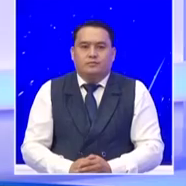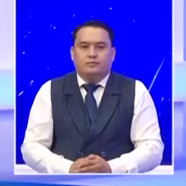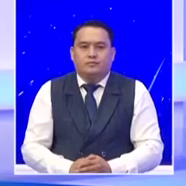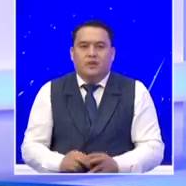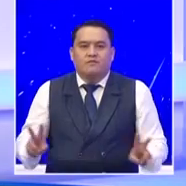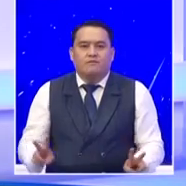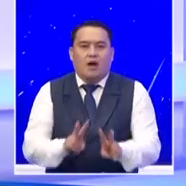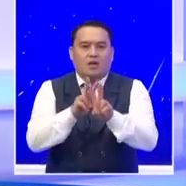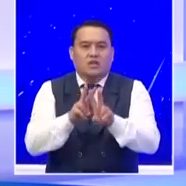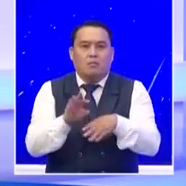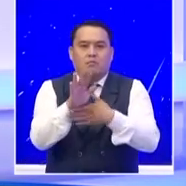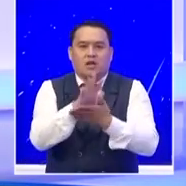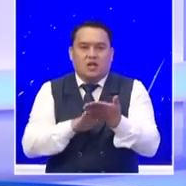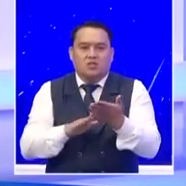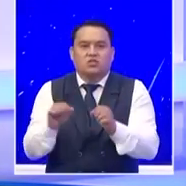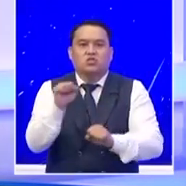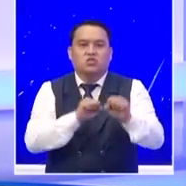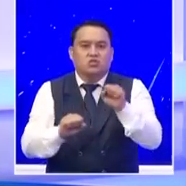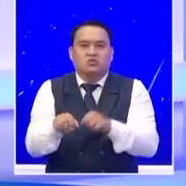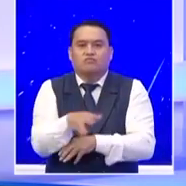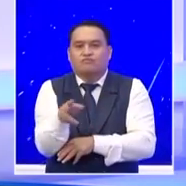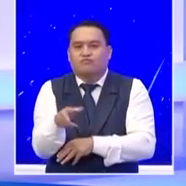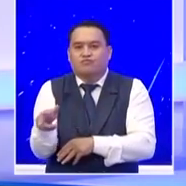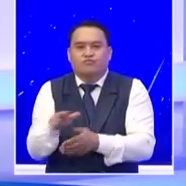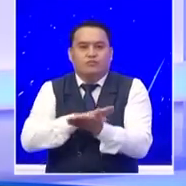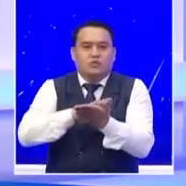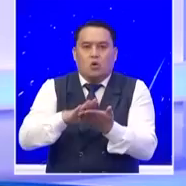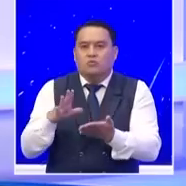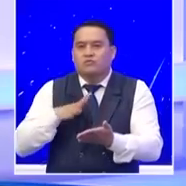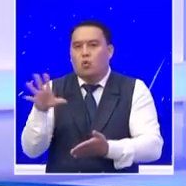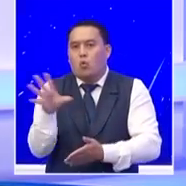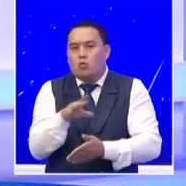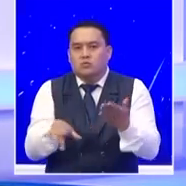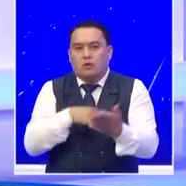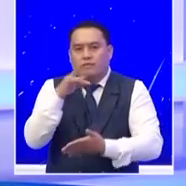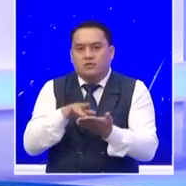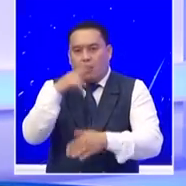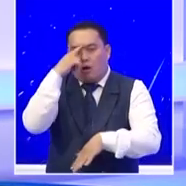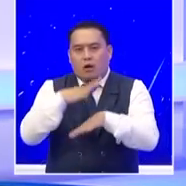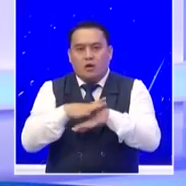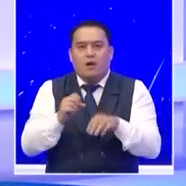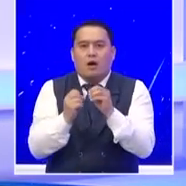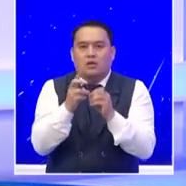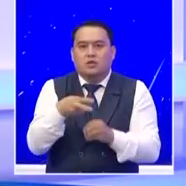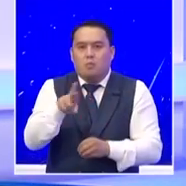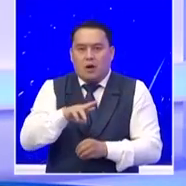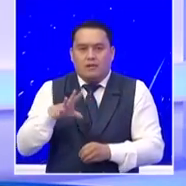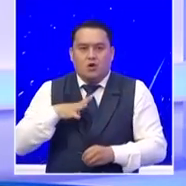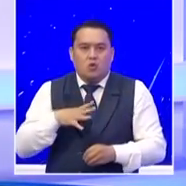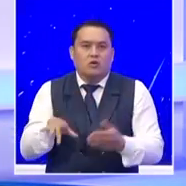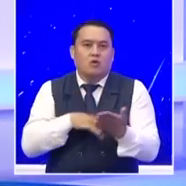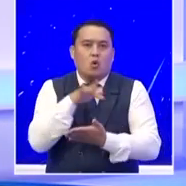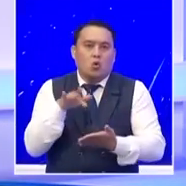В Нур-Султане продолжаются дезинфекционные работы, сообщает закон КИЗЭТ. По информации столичного акимата, с 11 мая текущего года в